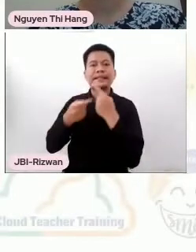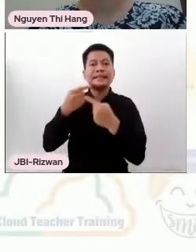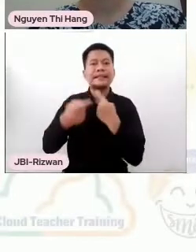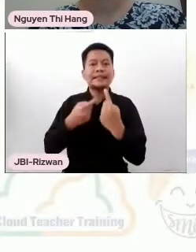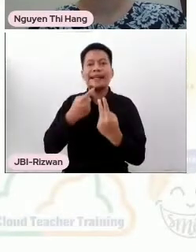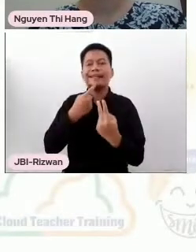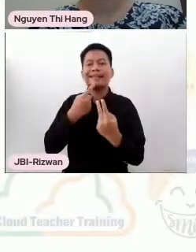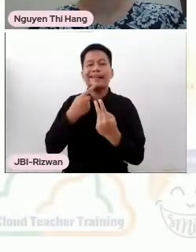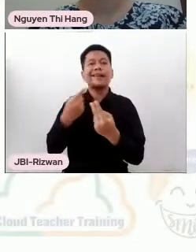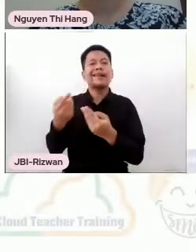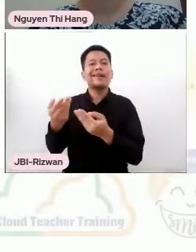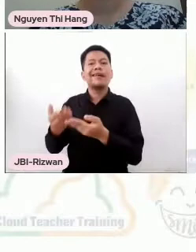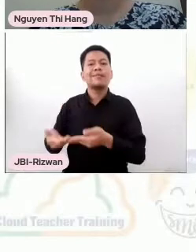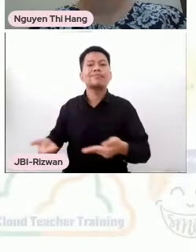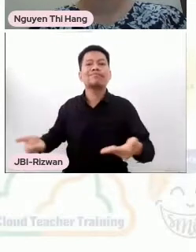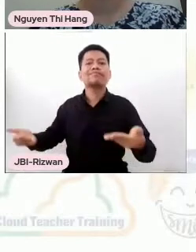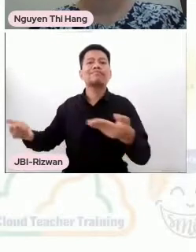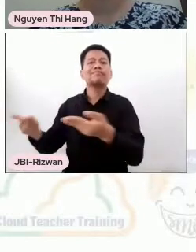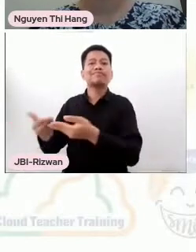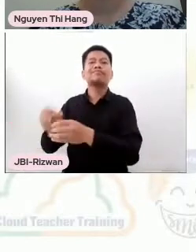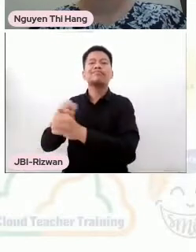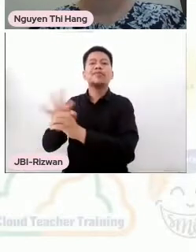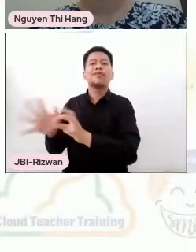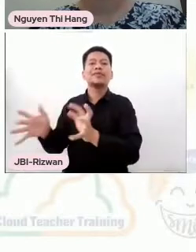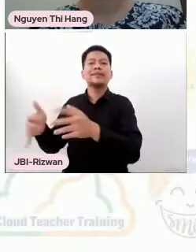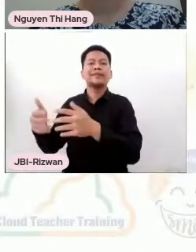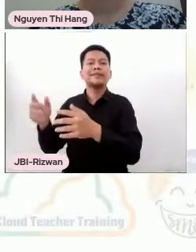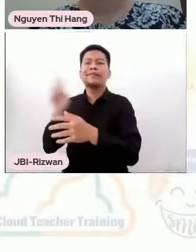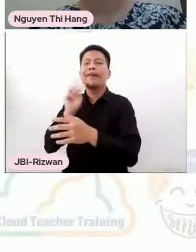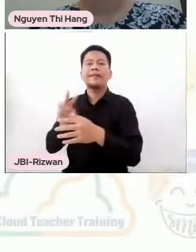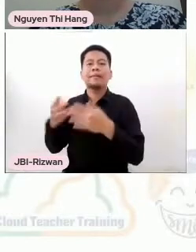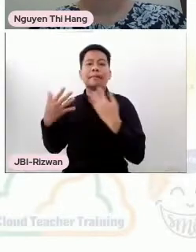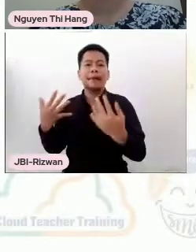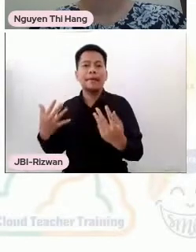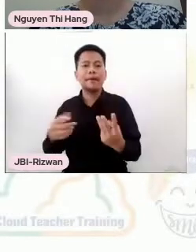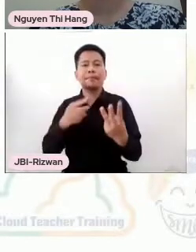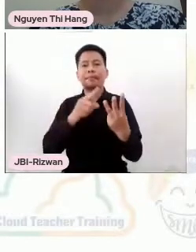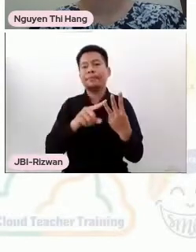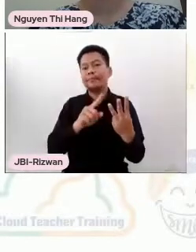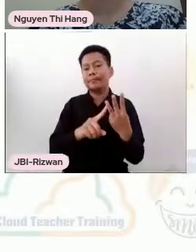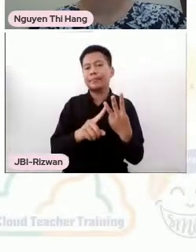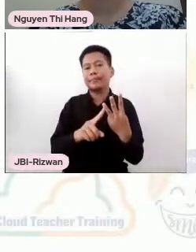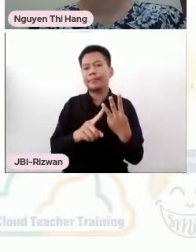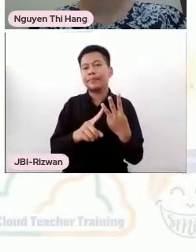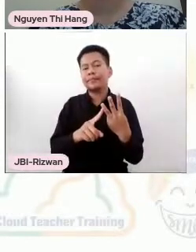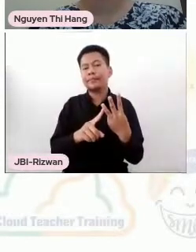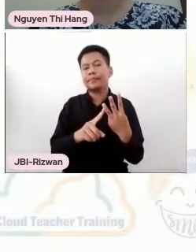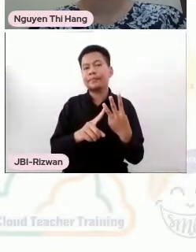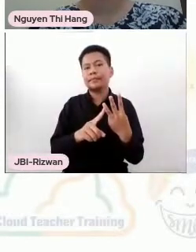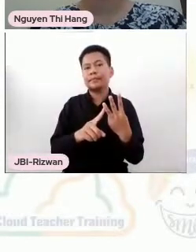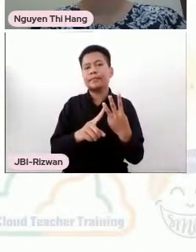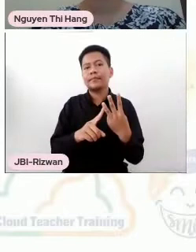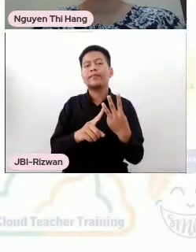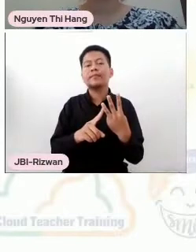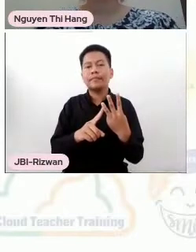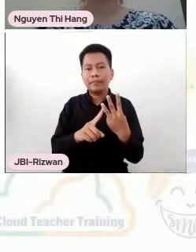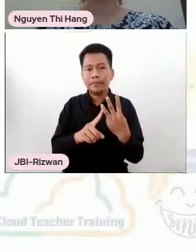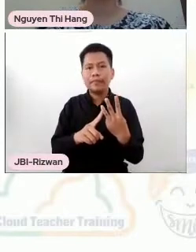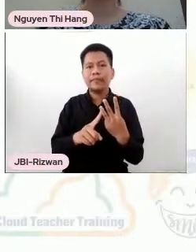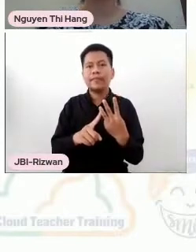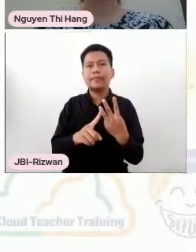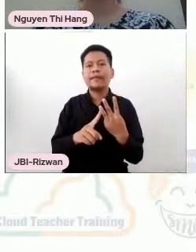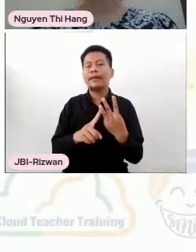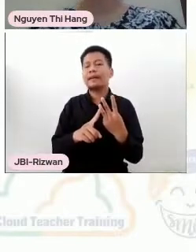pandemi COVID-19 di Vietnam, dan yang ketiga dia akan berbicara mengenai bagaimana guru-guru mencari jalan keluar